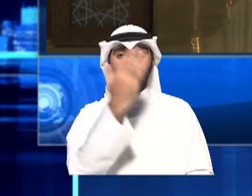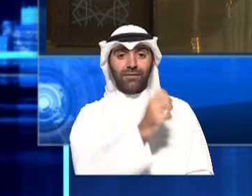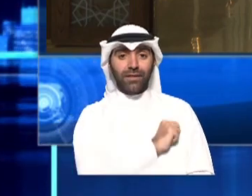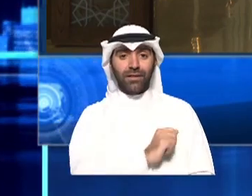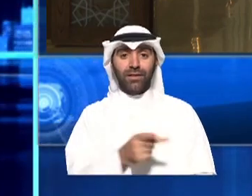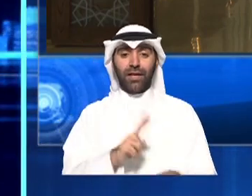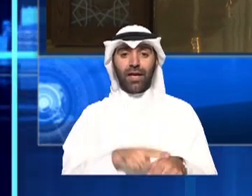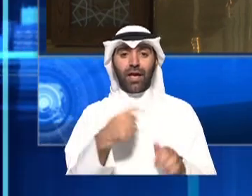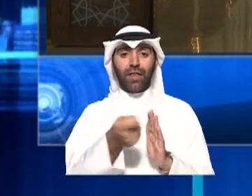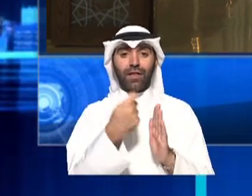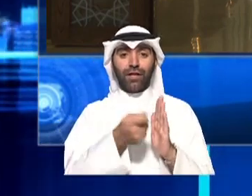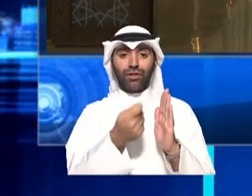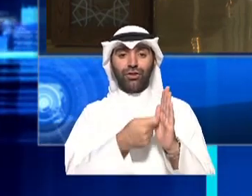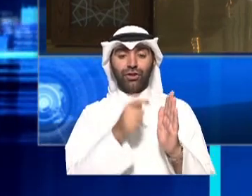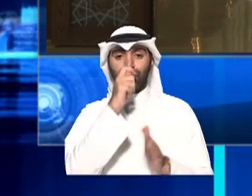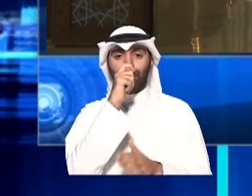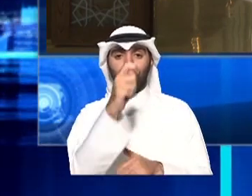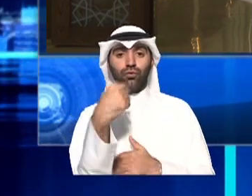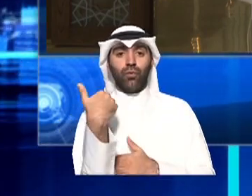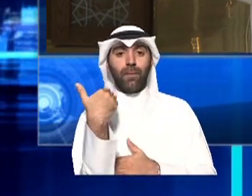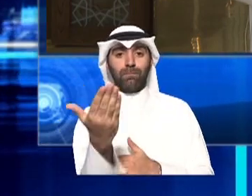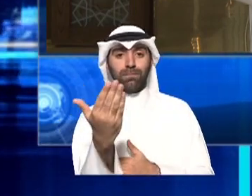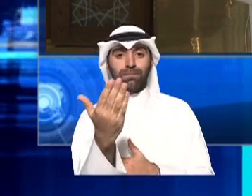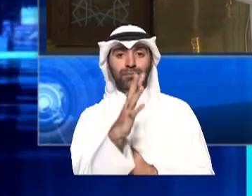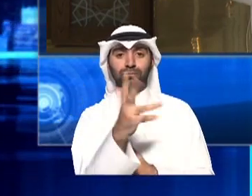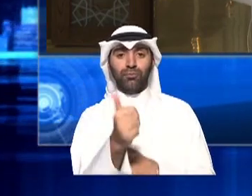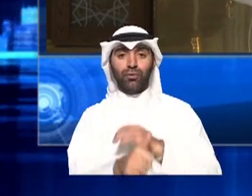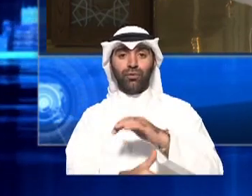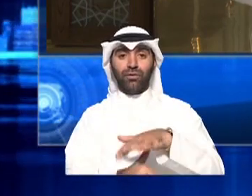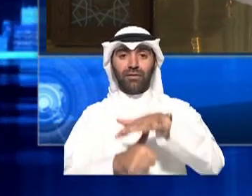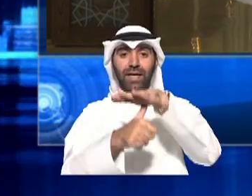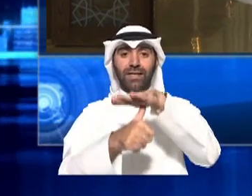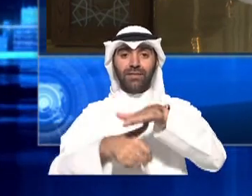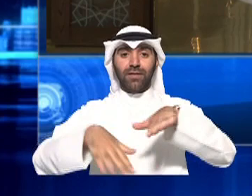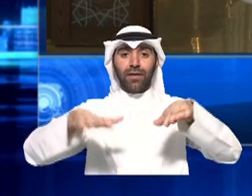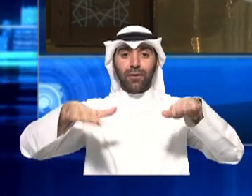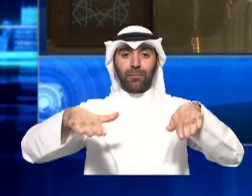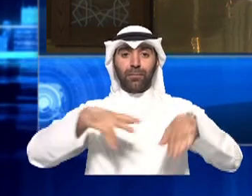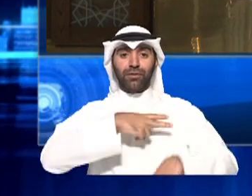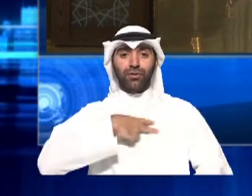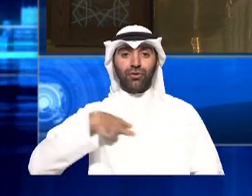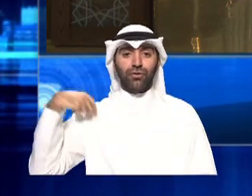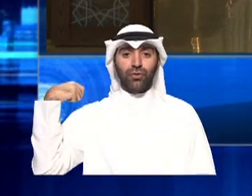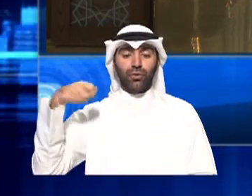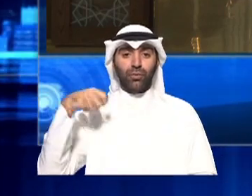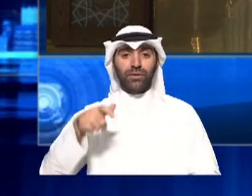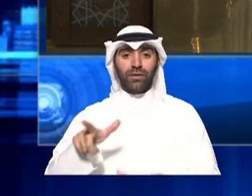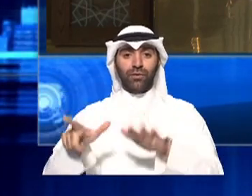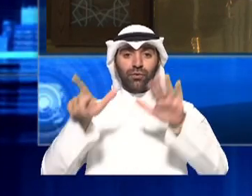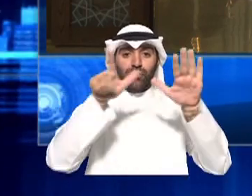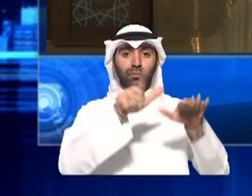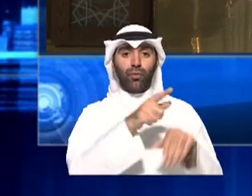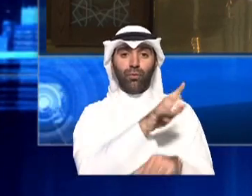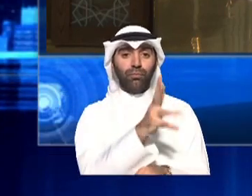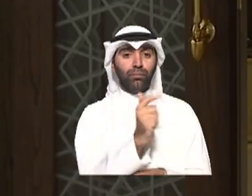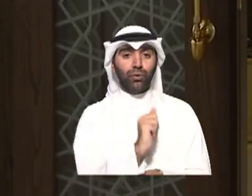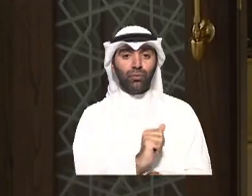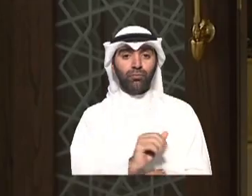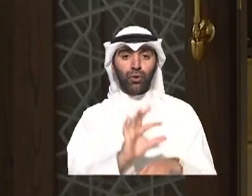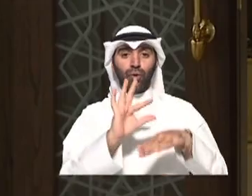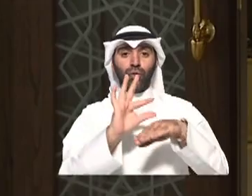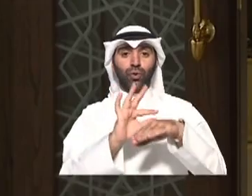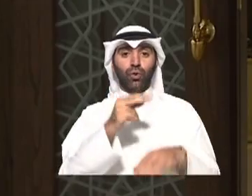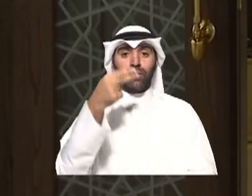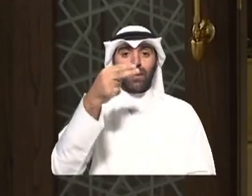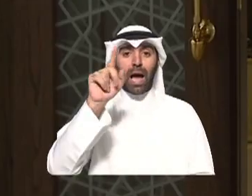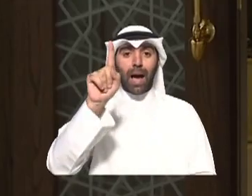باستجوابين مدرجين على جدول أعمال جلسة يوم الثلاثاء المقبل. الاستجواب الأول مقدم من النائب الدكتور عبد الكريم الكندري،